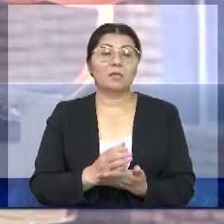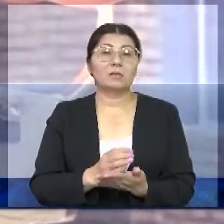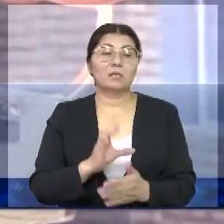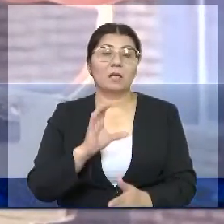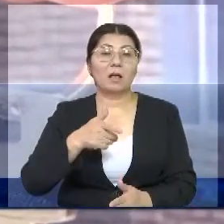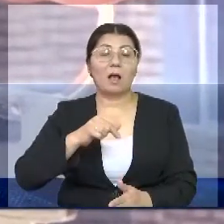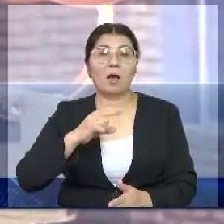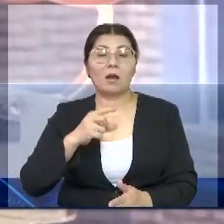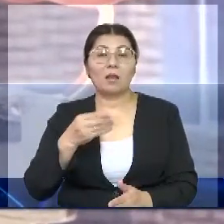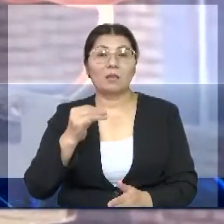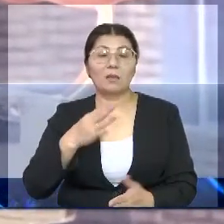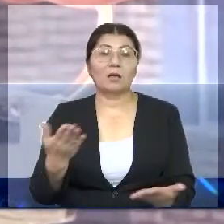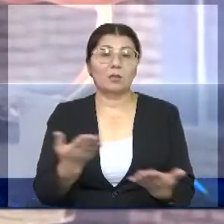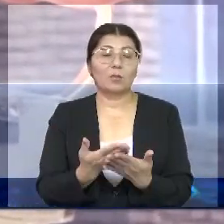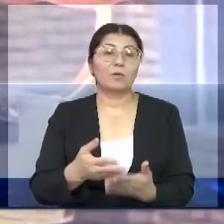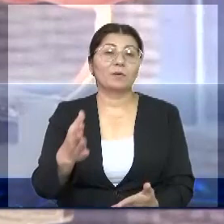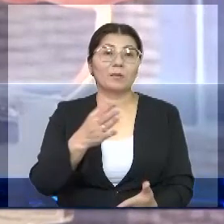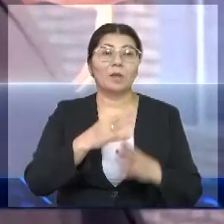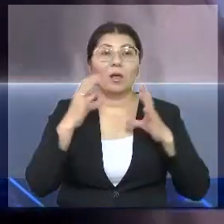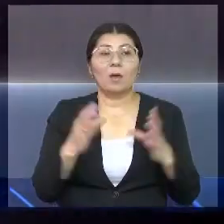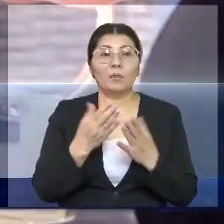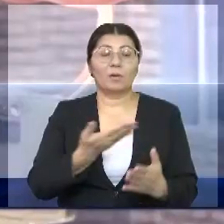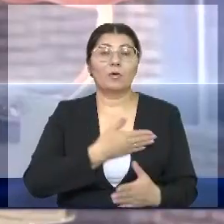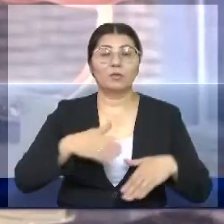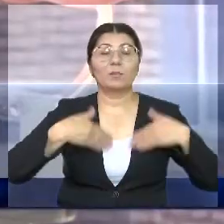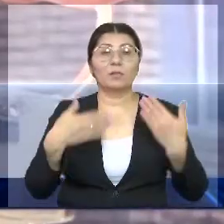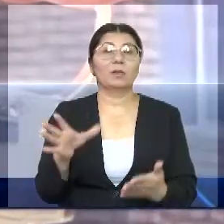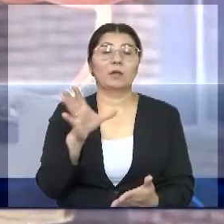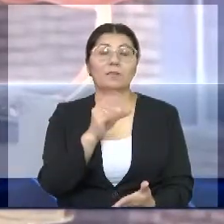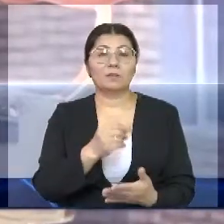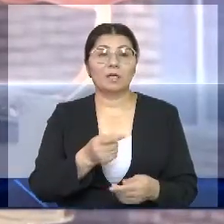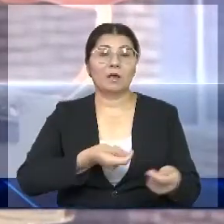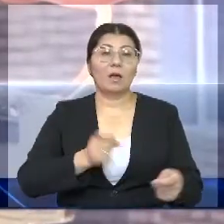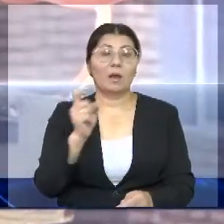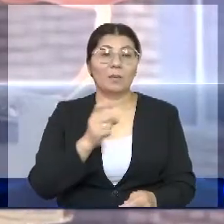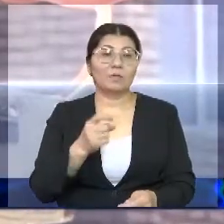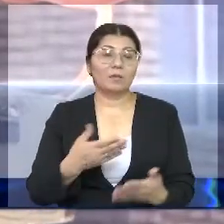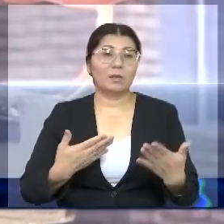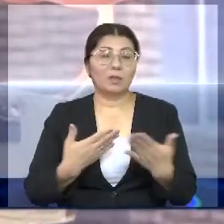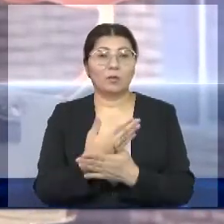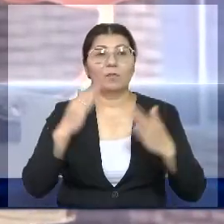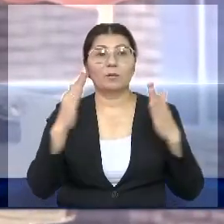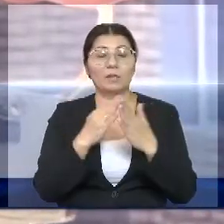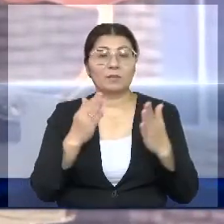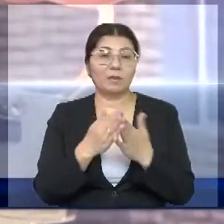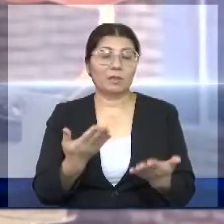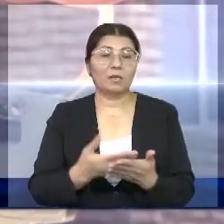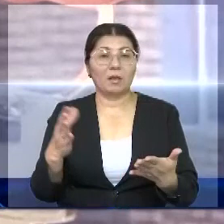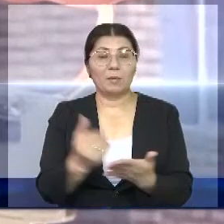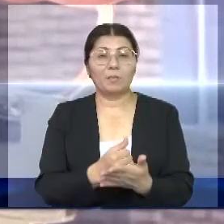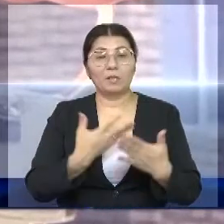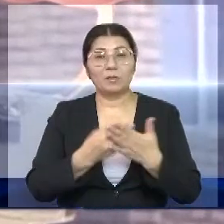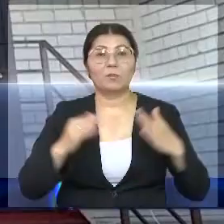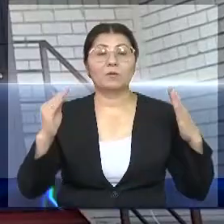сроки, которые мы в обязательном порядке будем соблюдать. Хочется поздравить владельцев новых квартир со столь значимым событием – обретением собственной крыши